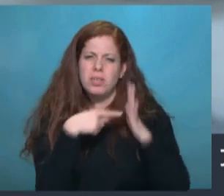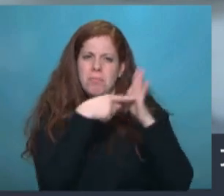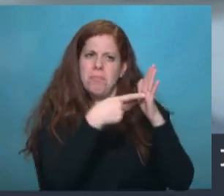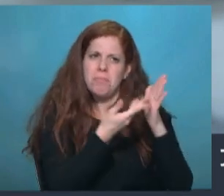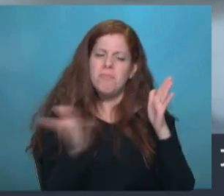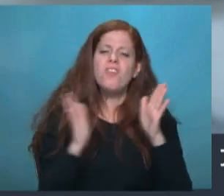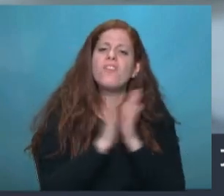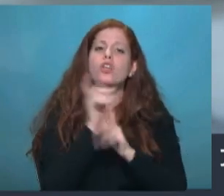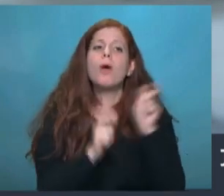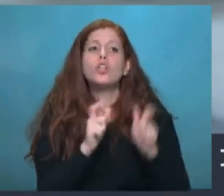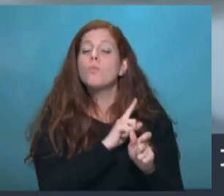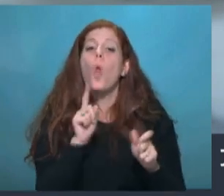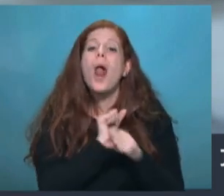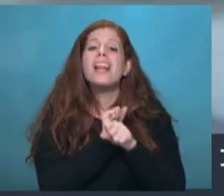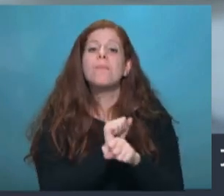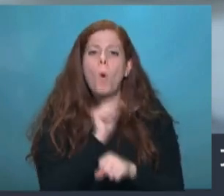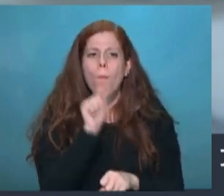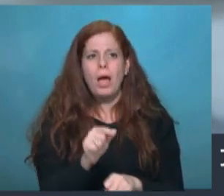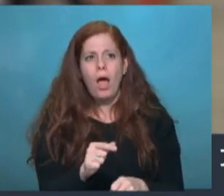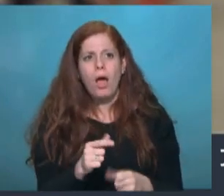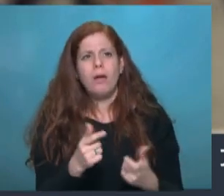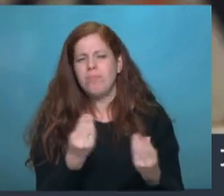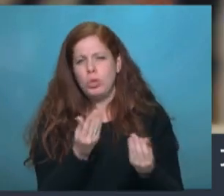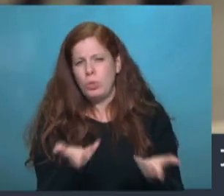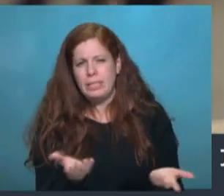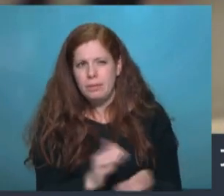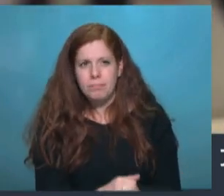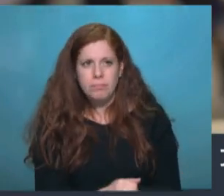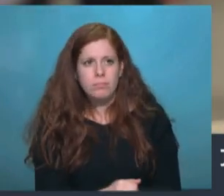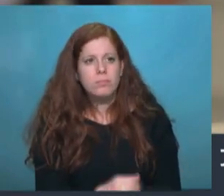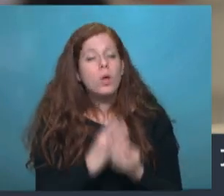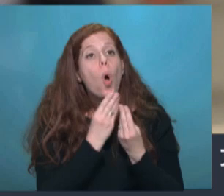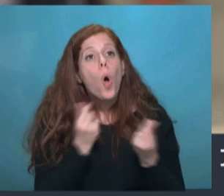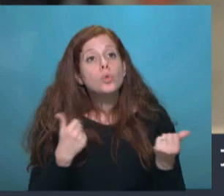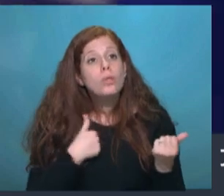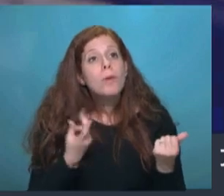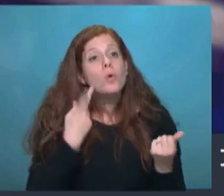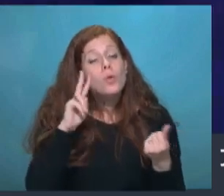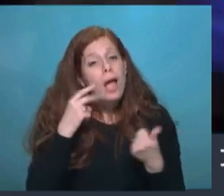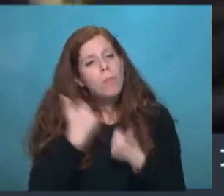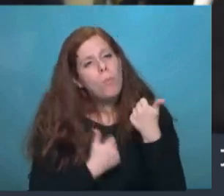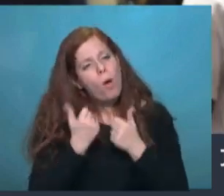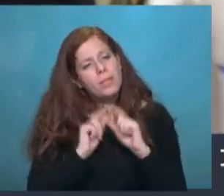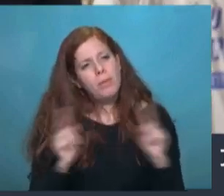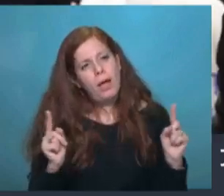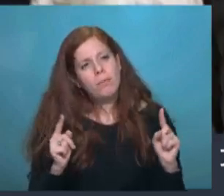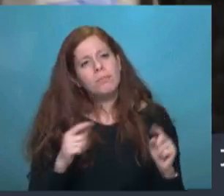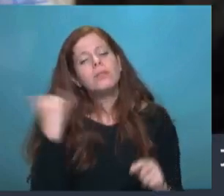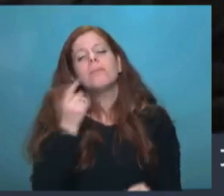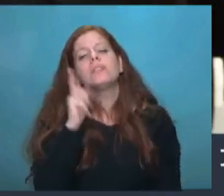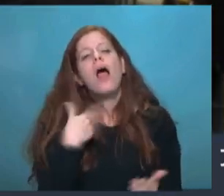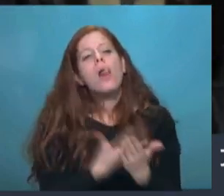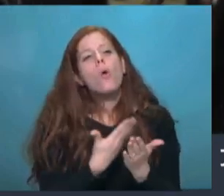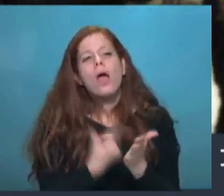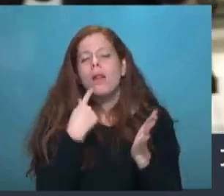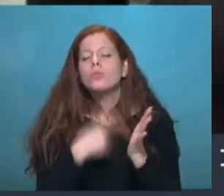ונבקש מאנשים שלא לתמוך בך, משהו כזה. חושדים בנו יותר ממועמדים אחרים. אתה תמיד צריך להוכיח, למשל,